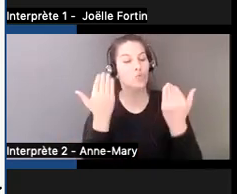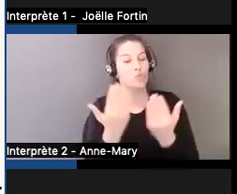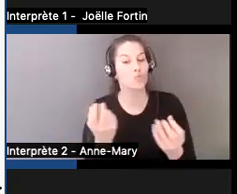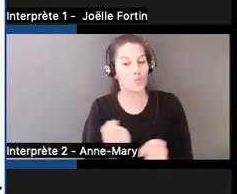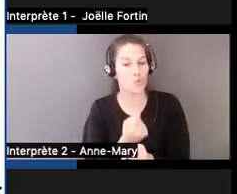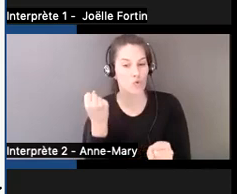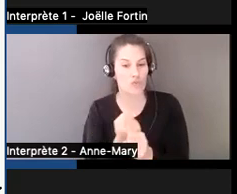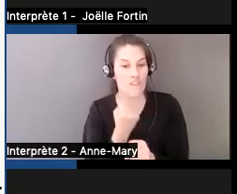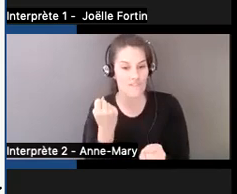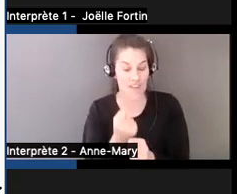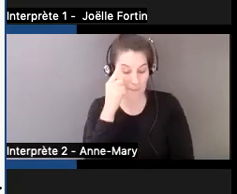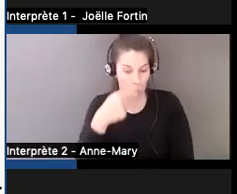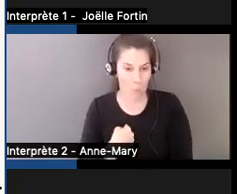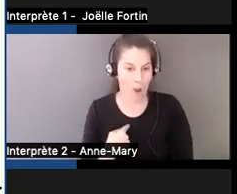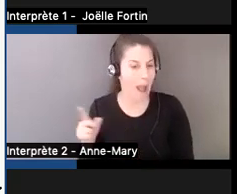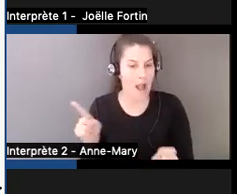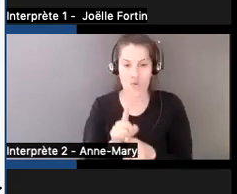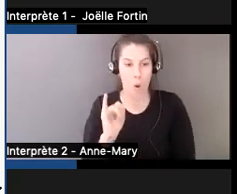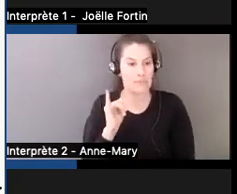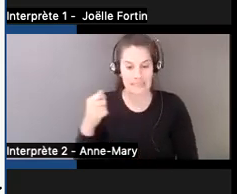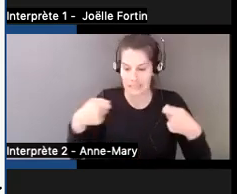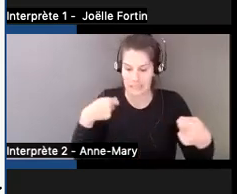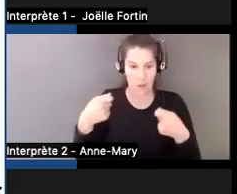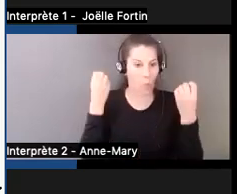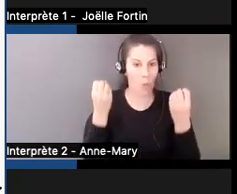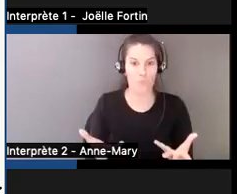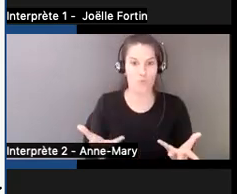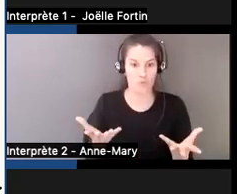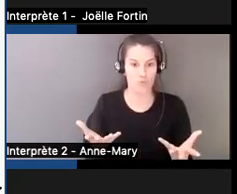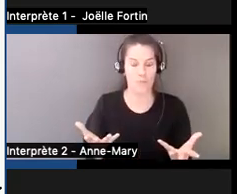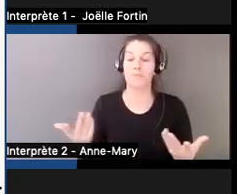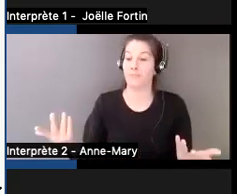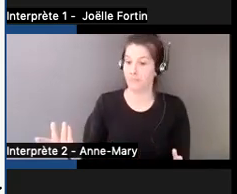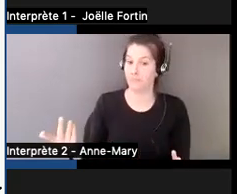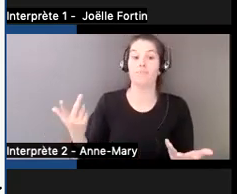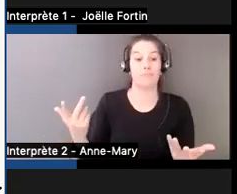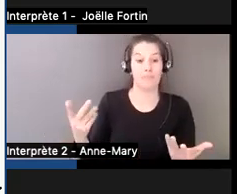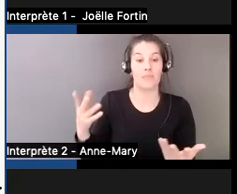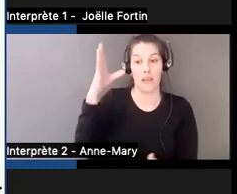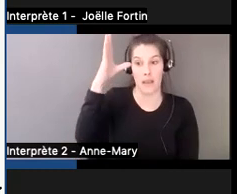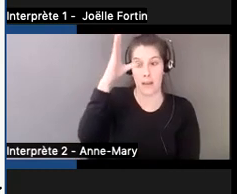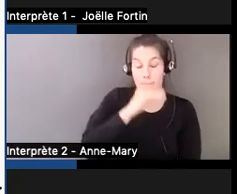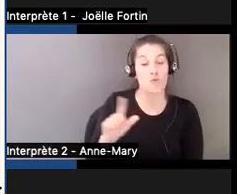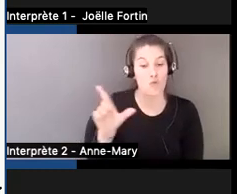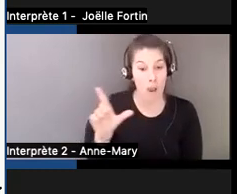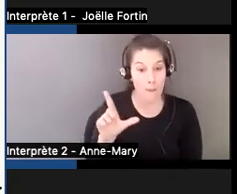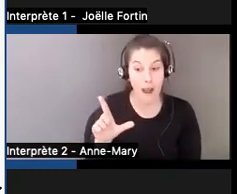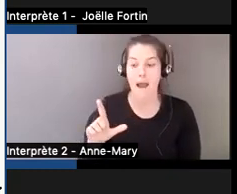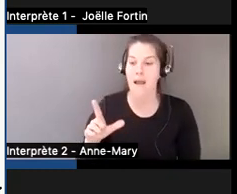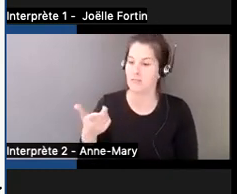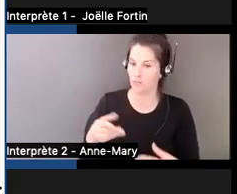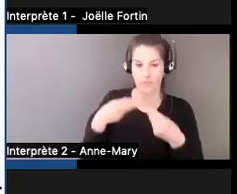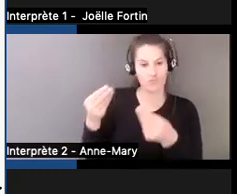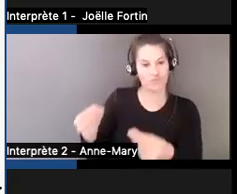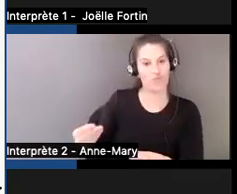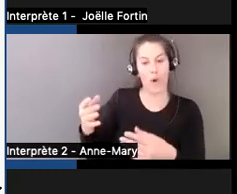Ce qui est arrivé avec le préposé le résident, pour les jours et les semaines qui suivaient, il y avait un plus grand calme, il y avait